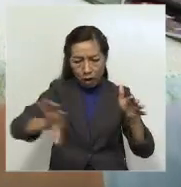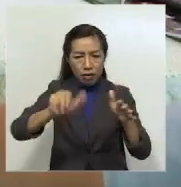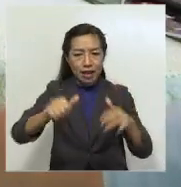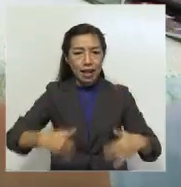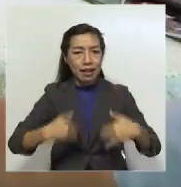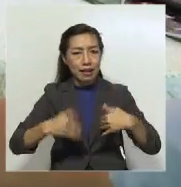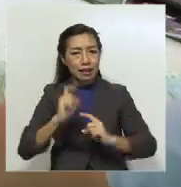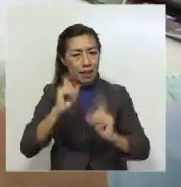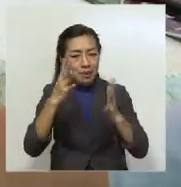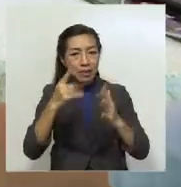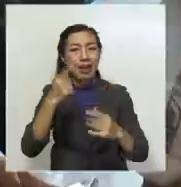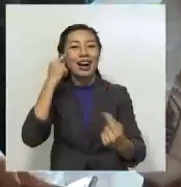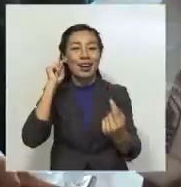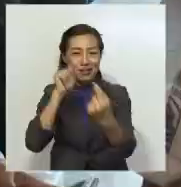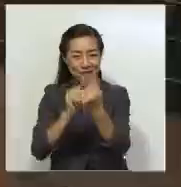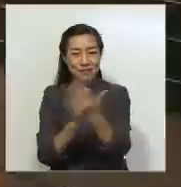าครับ